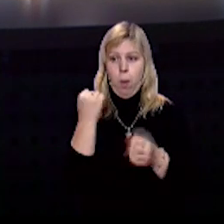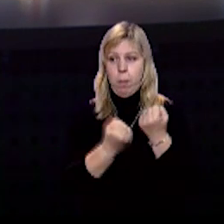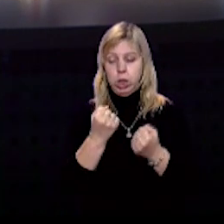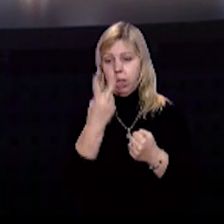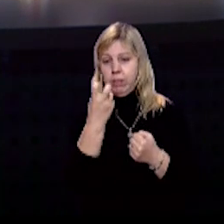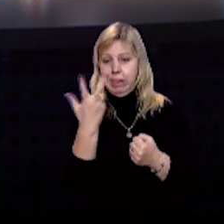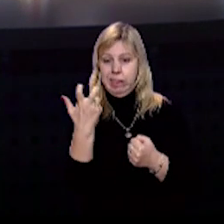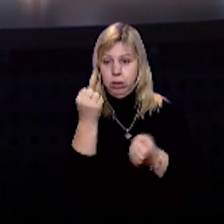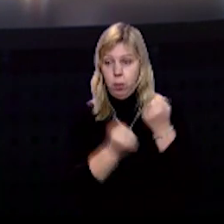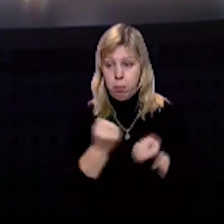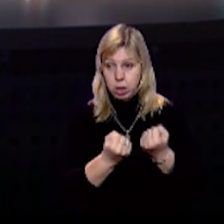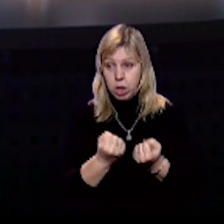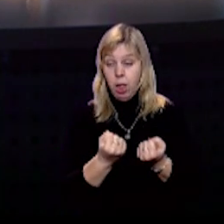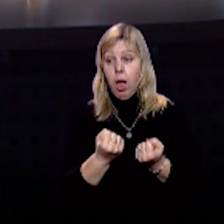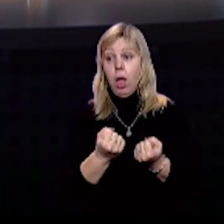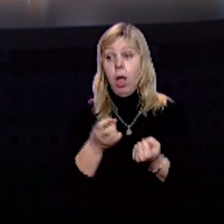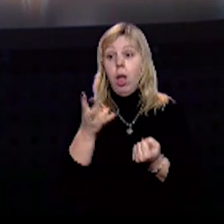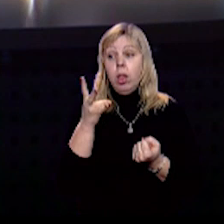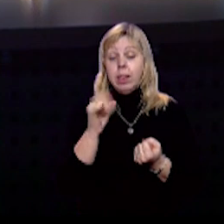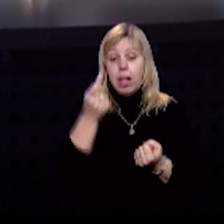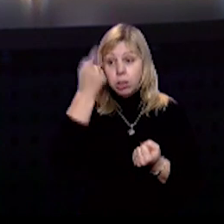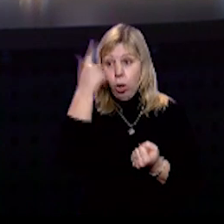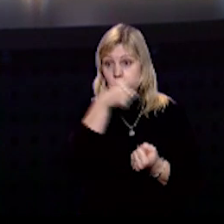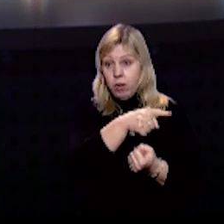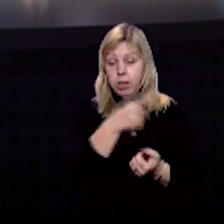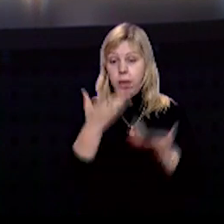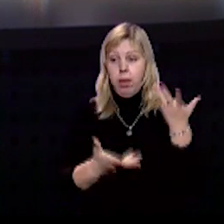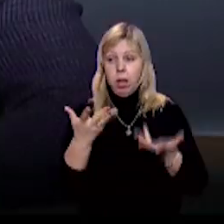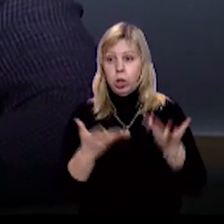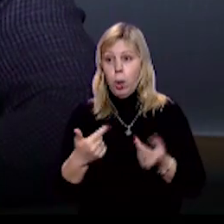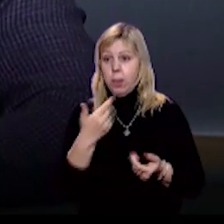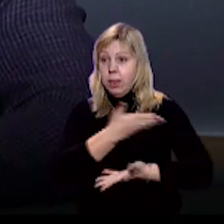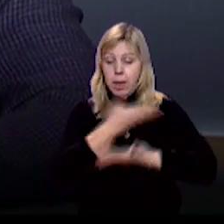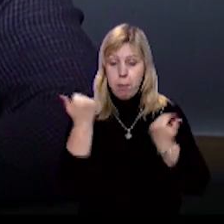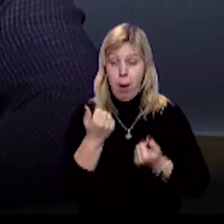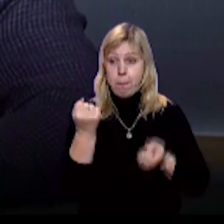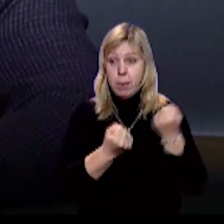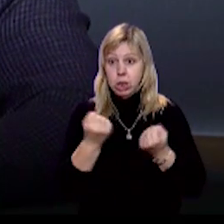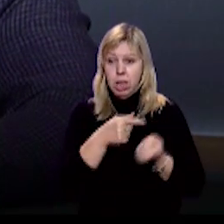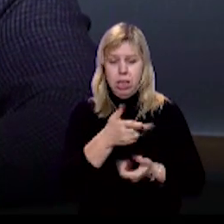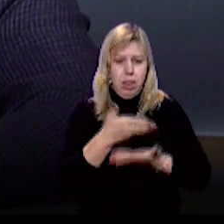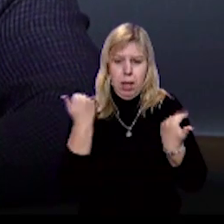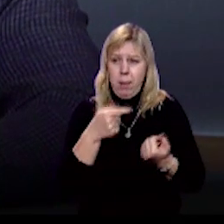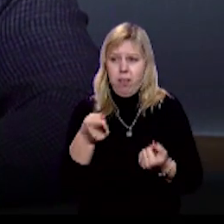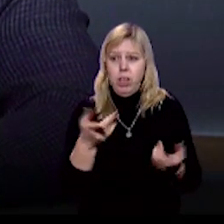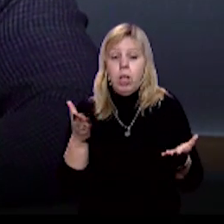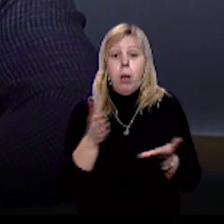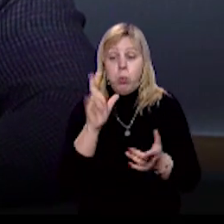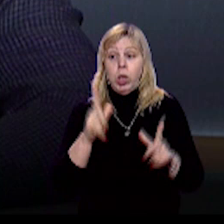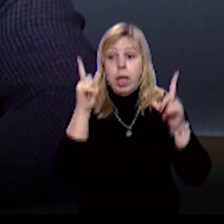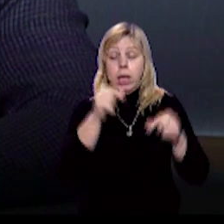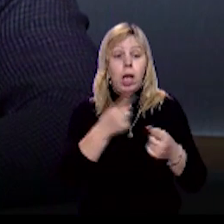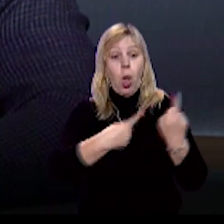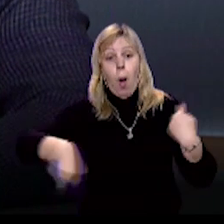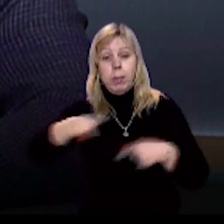буде 200-300 машин. На Словаччині, якщо нема машин, їх нема, ви їх навіть будете їхати по